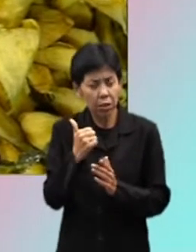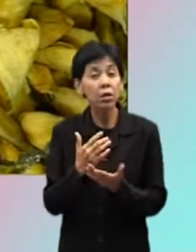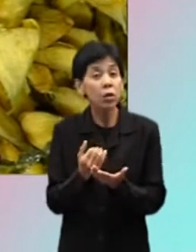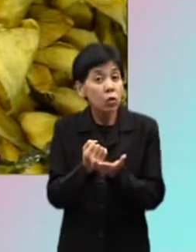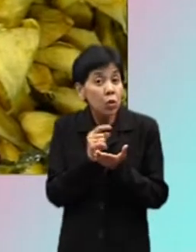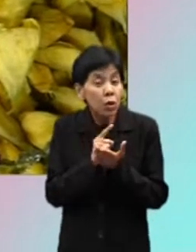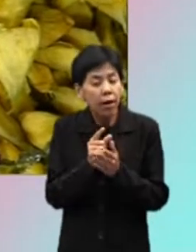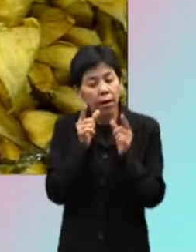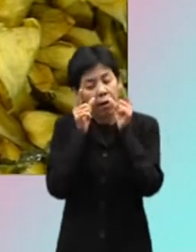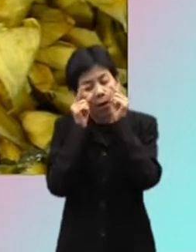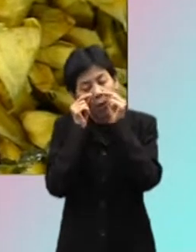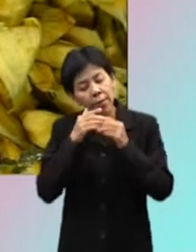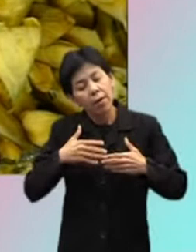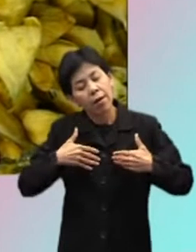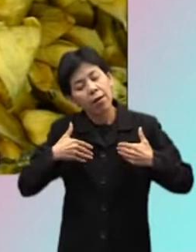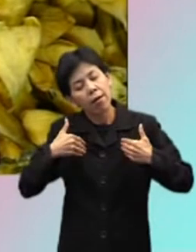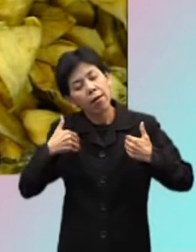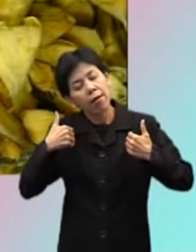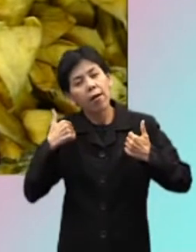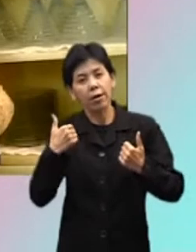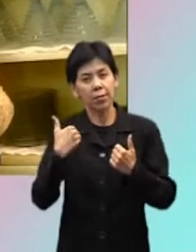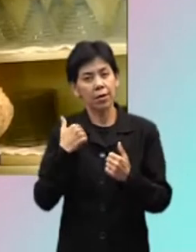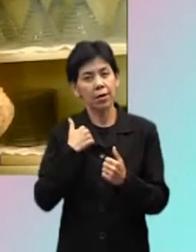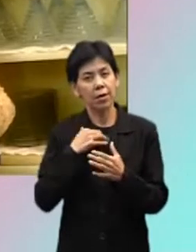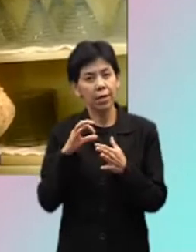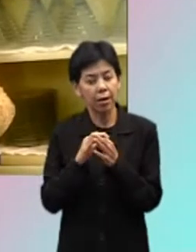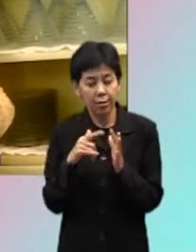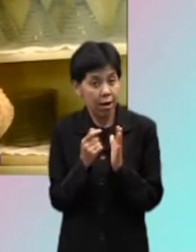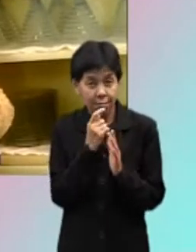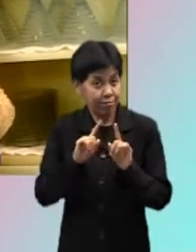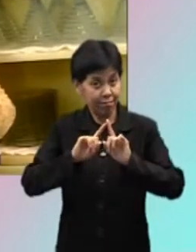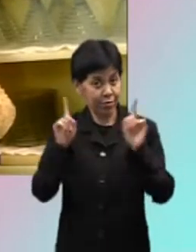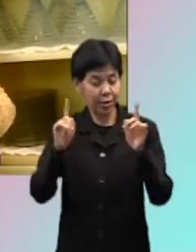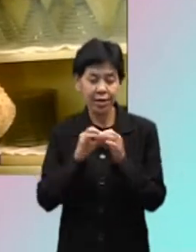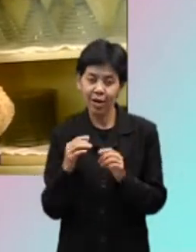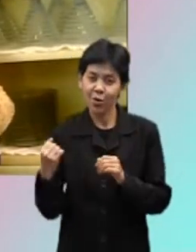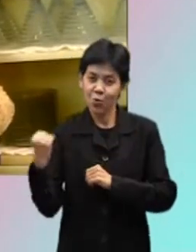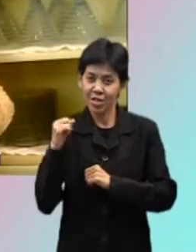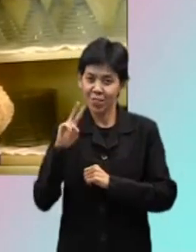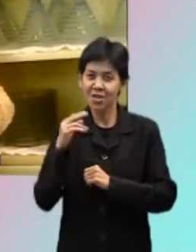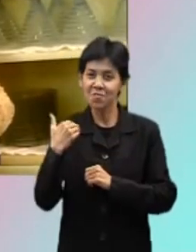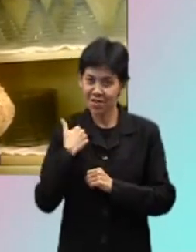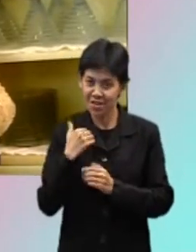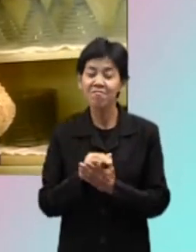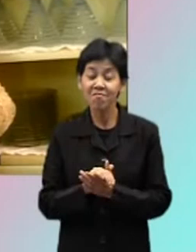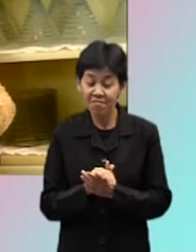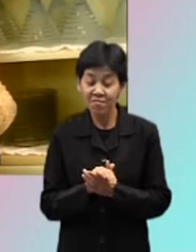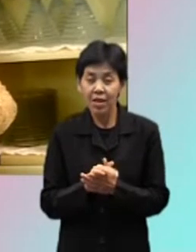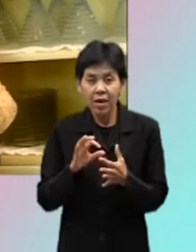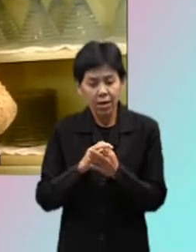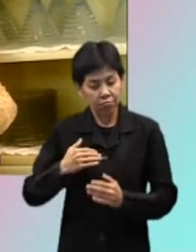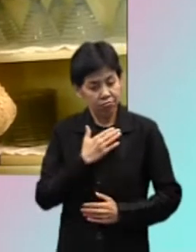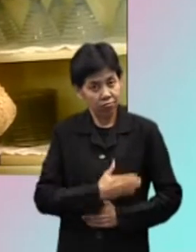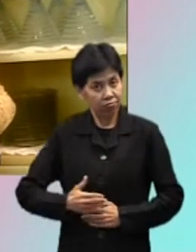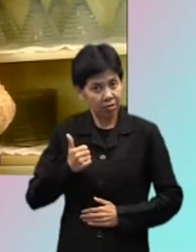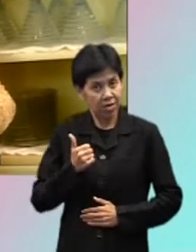ทำให้เรานอนหลับสบายเหมือนยานอนหลับอ่อนแต่ไม่ได้อยู่ในรูปของยาอยู่ในรูปของวิตามินนะคะเพราะฉะนั้นแล้วเนี่ยความปลอดภัย